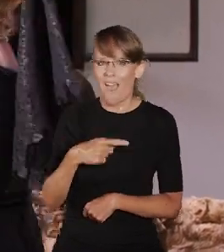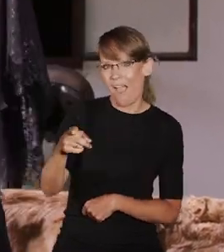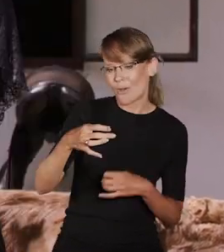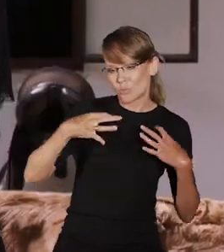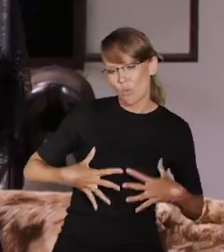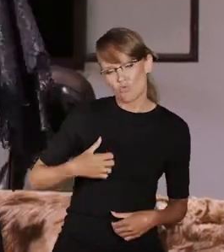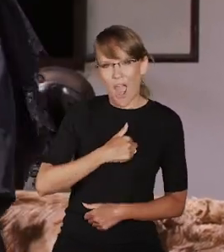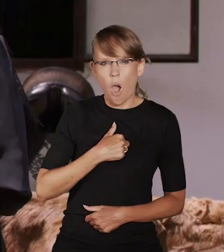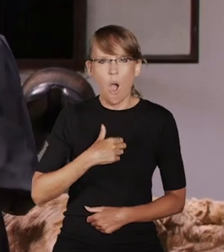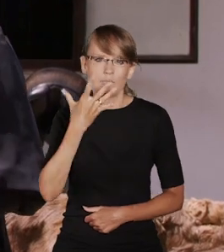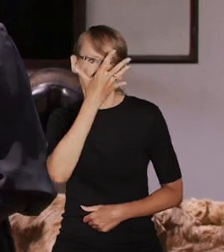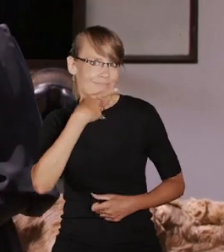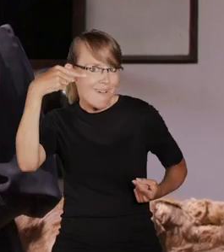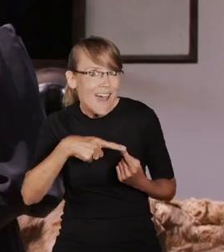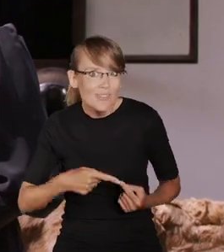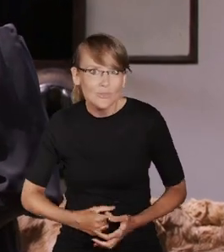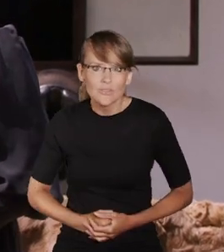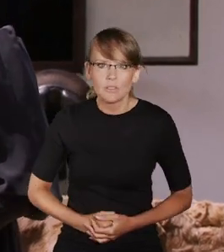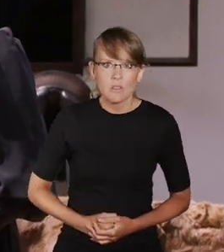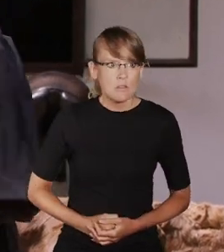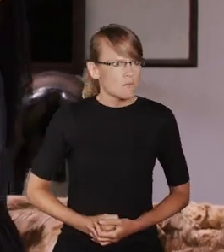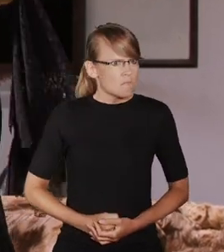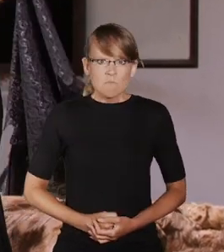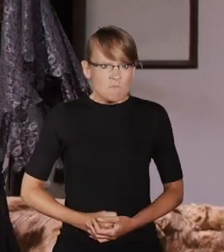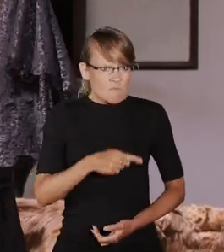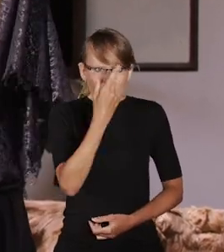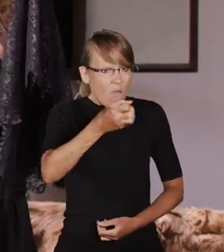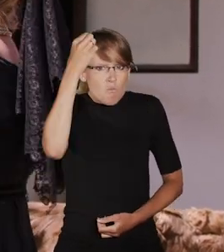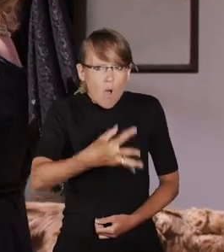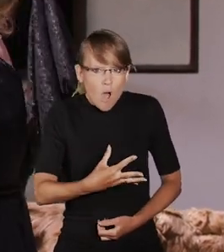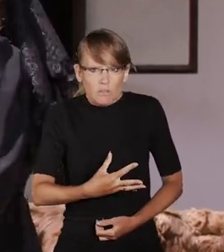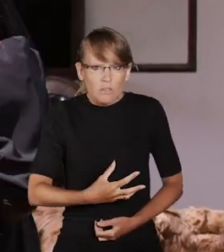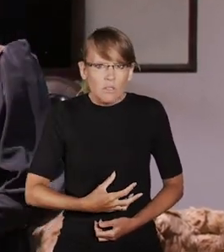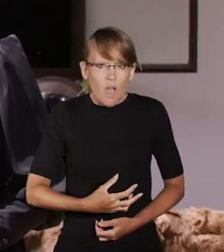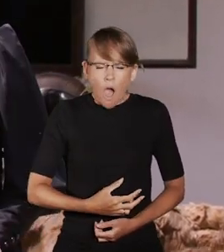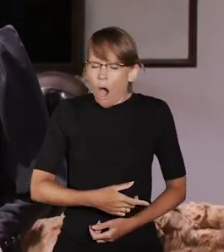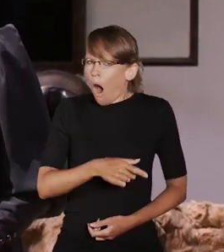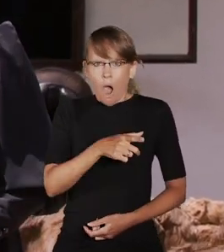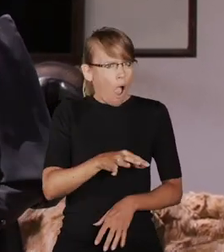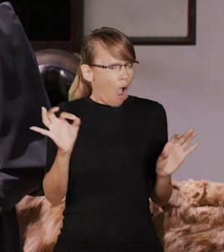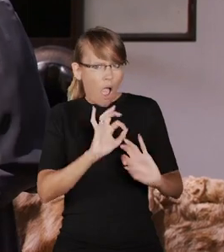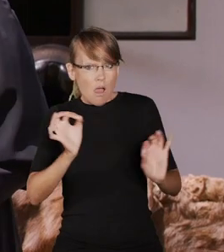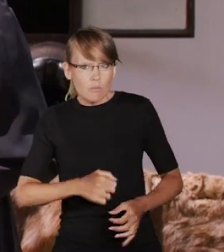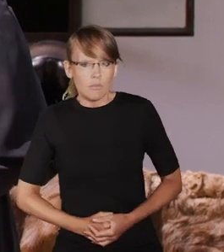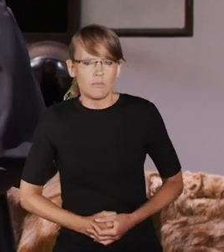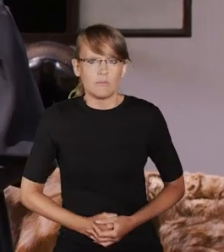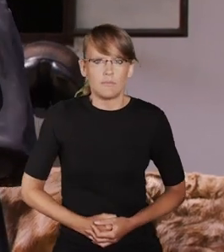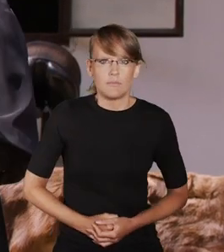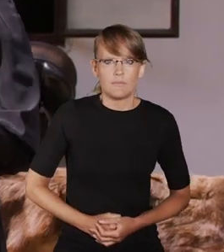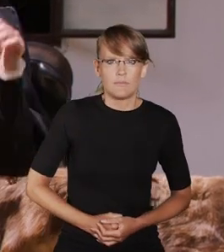płaci. Pardon, madame, że panią niepokoję. Ładną mamy pogodę, a te w tej żałobnej sukni tak pani do